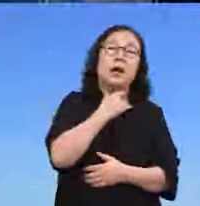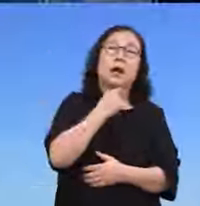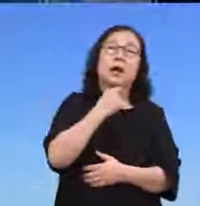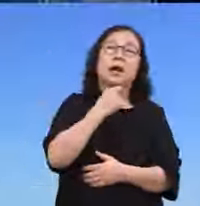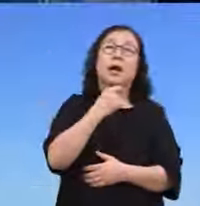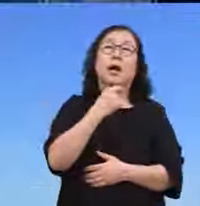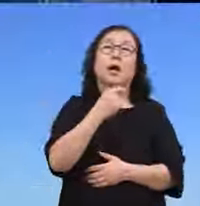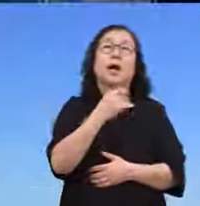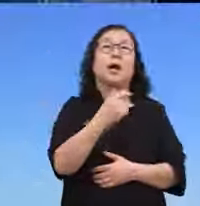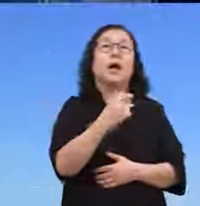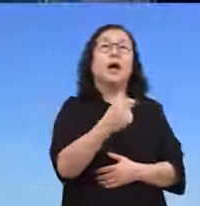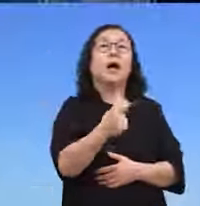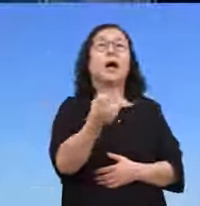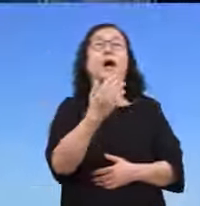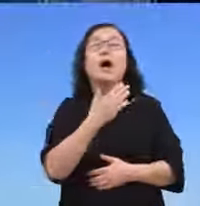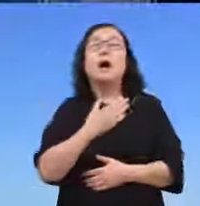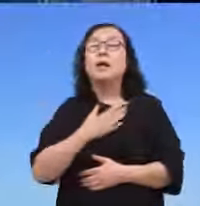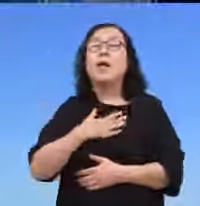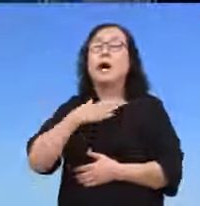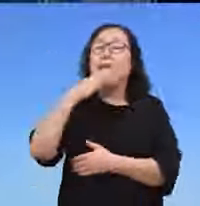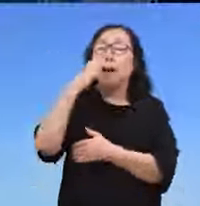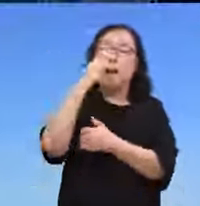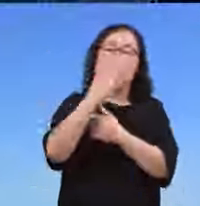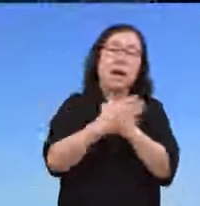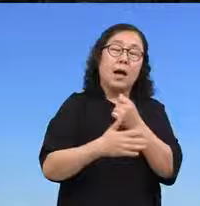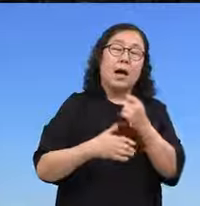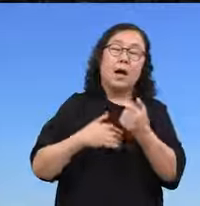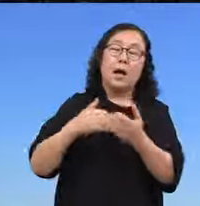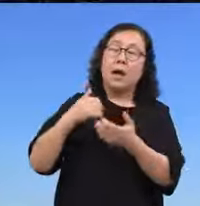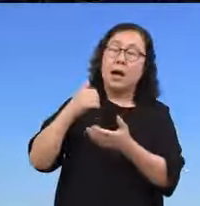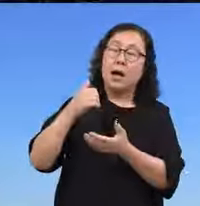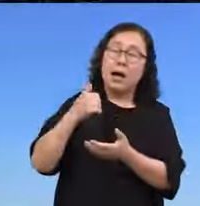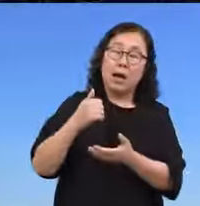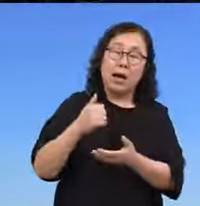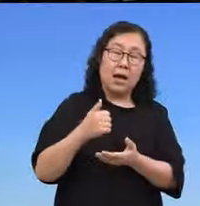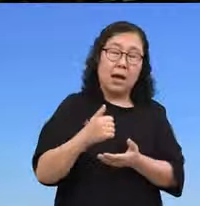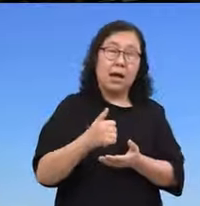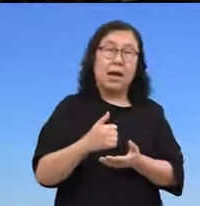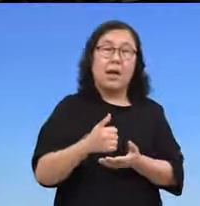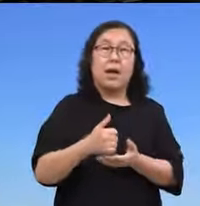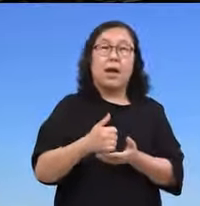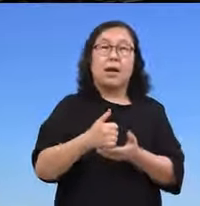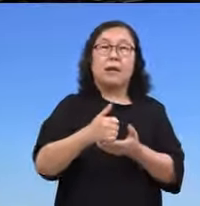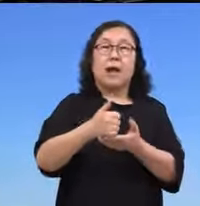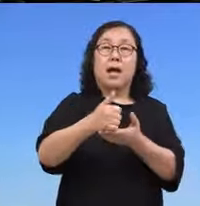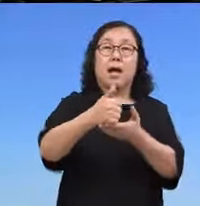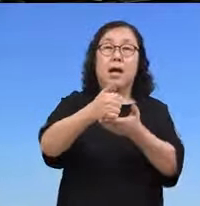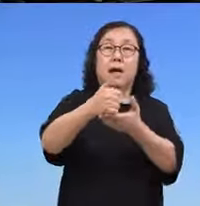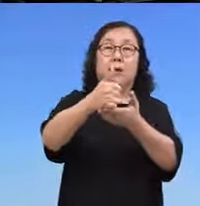그 하나님 이름을 불러 선포합니다. 나의 하나님,